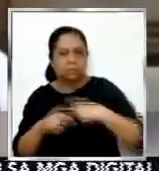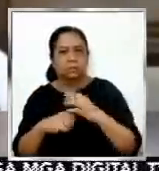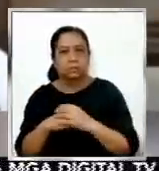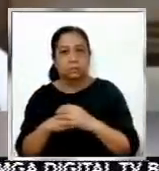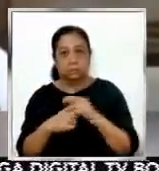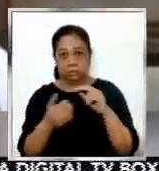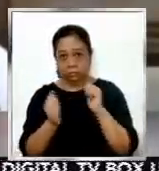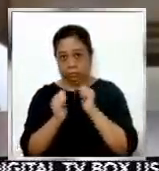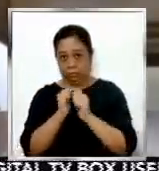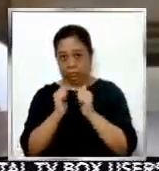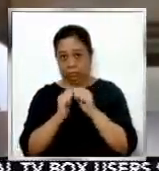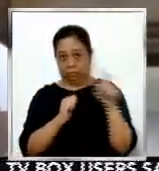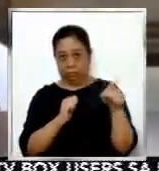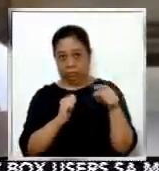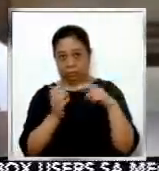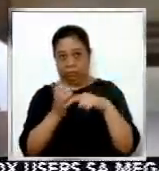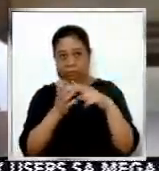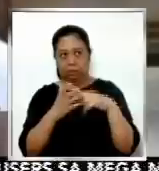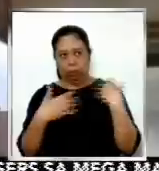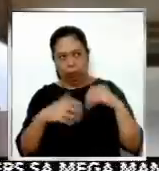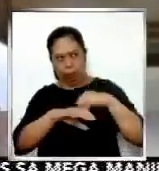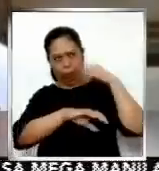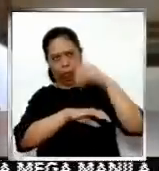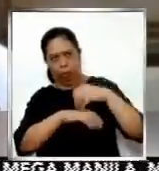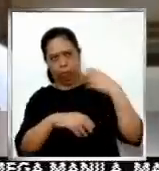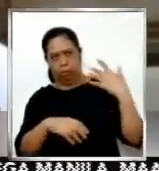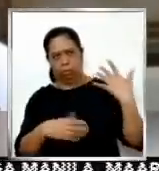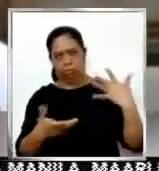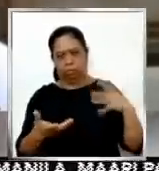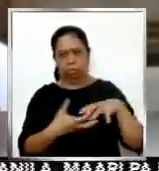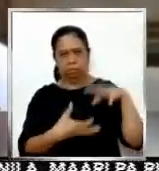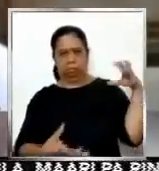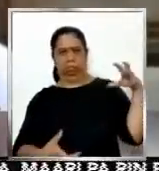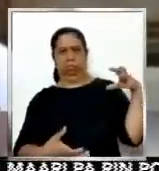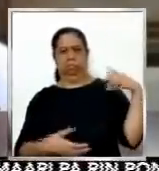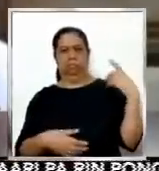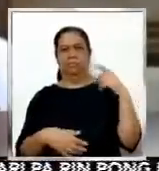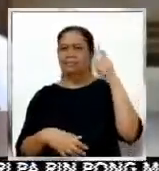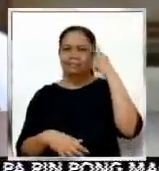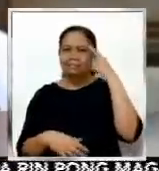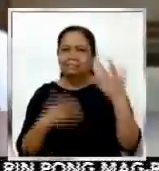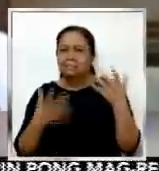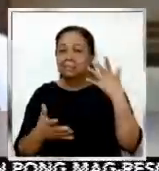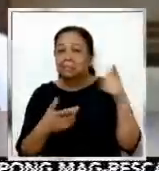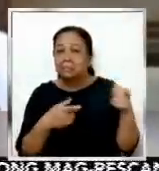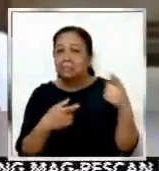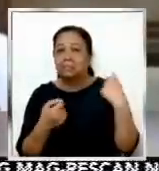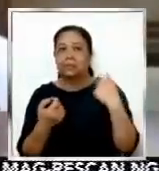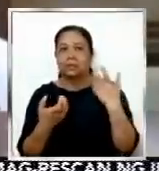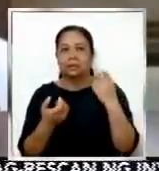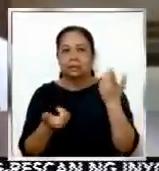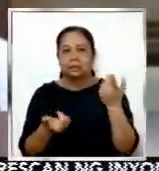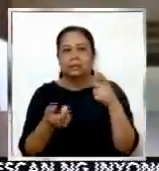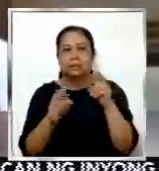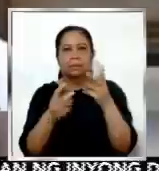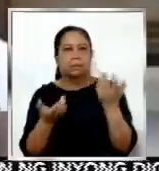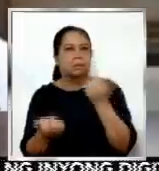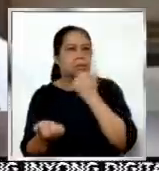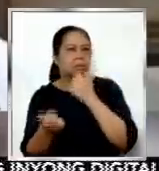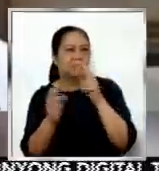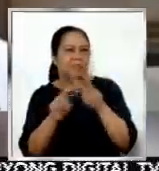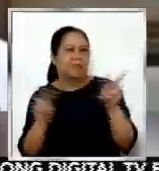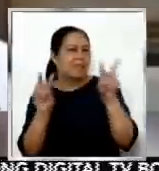ba natin na he's living beyond his means? I don't think so. Probably he must have distorted values, he must have